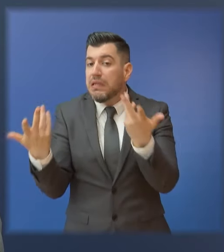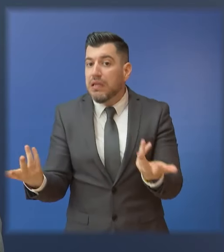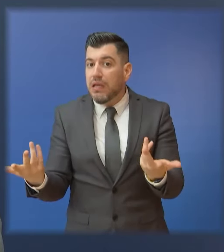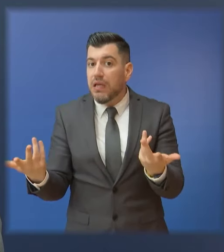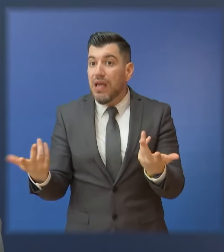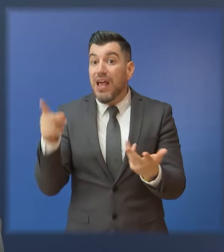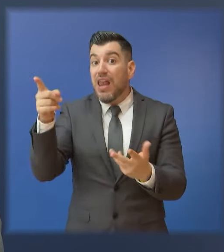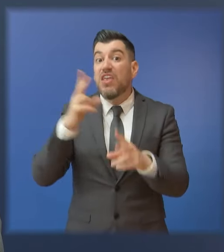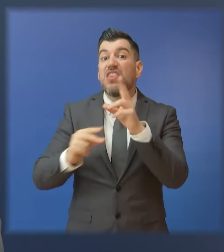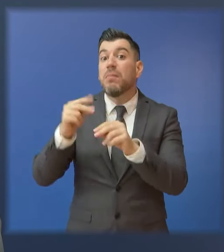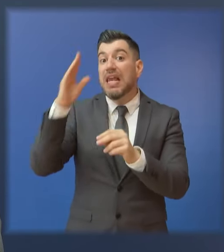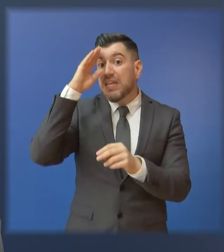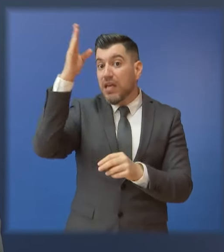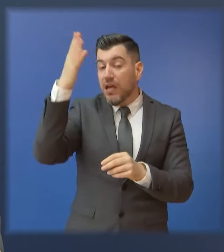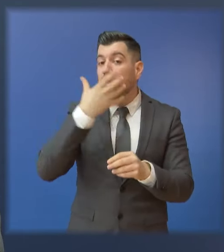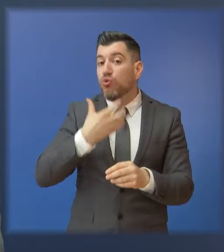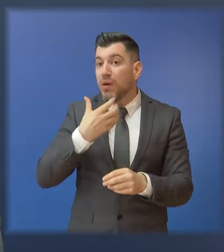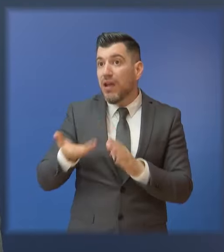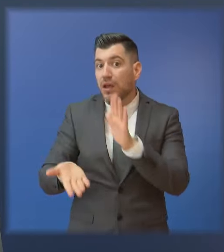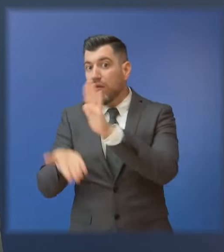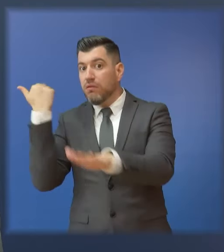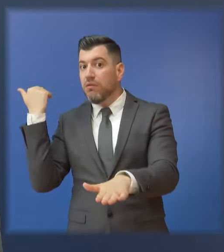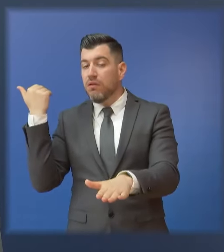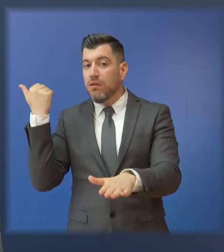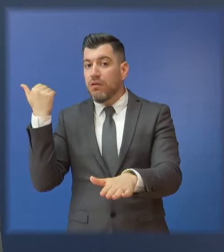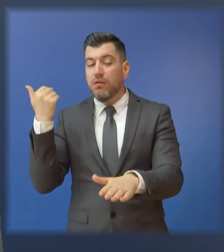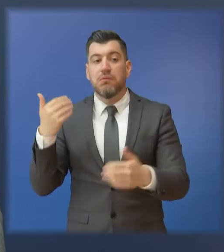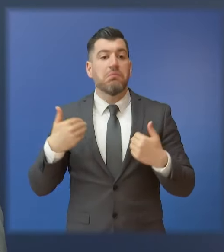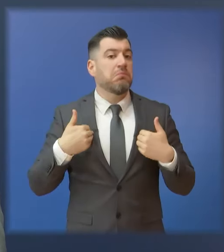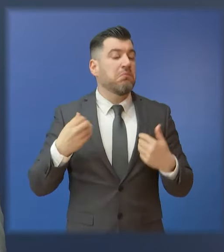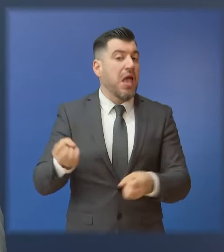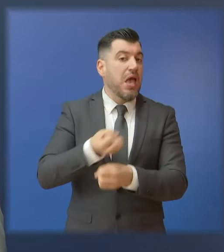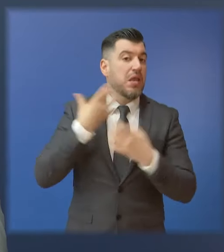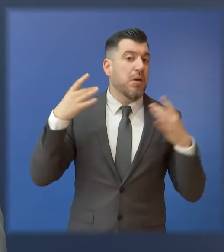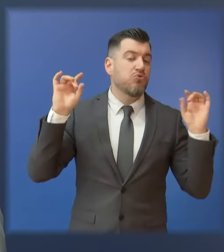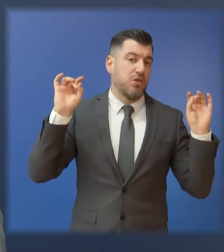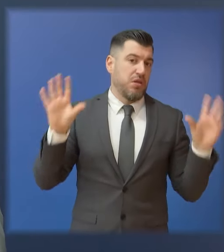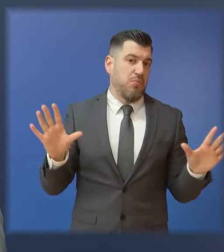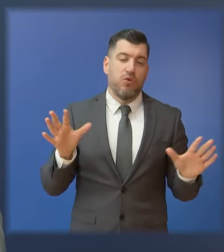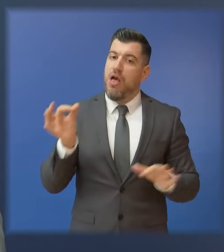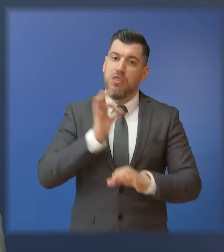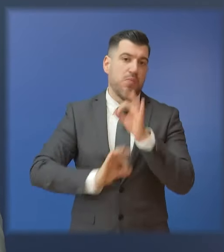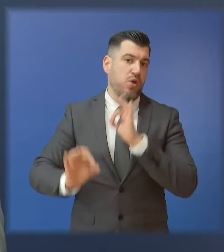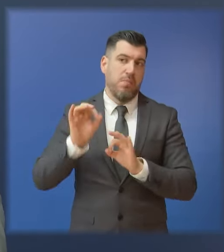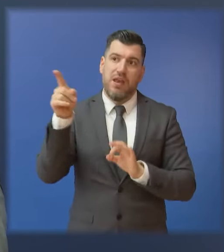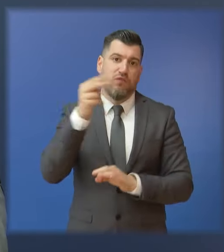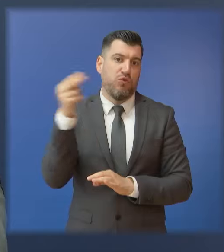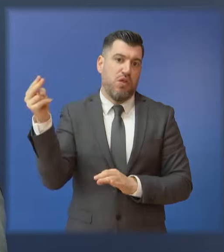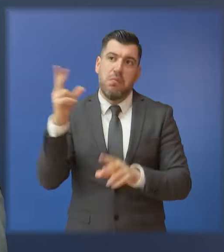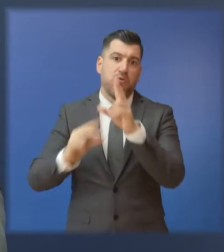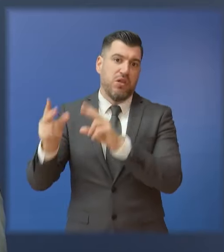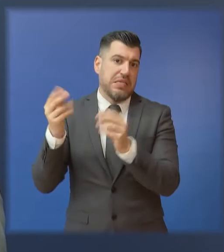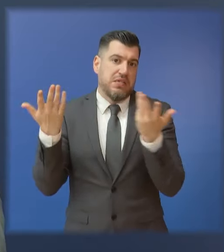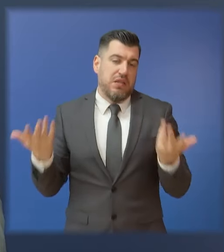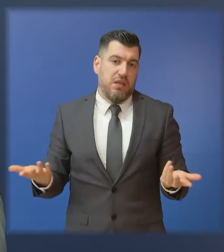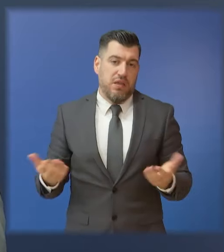ελπιδοφόρους αυτό ή ή ευρύτερα δεν υπάρχει εκτενής εν δεν έχω κάποια ενημέρωση ότι ετέθη το συγκεκριμένο θέμα δεν επιβεβαιώνω το συγκεκριμένο